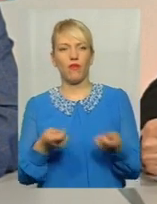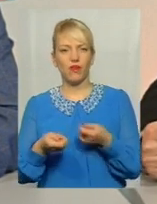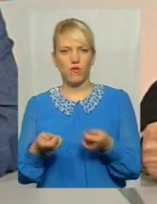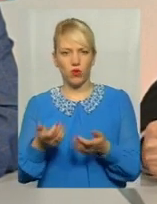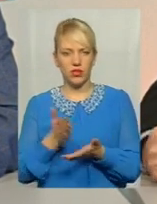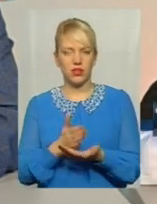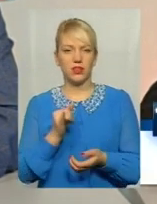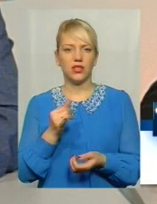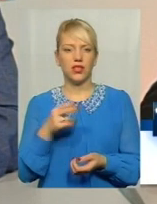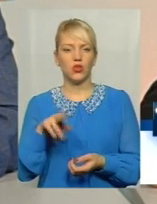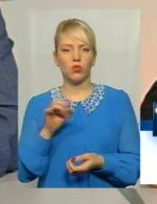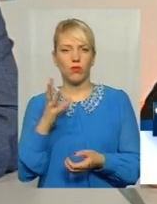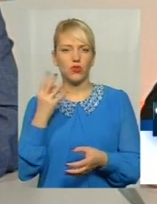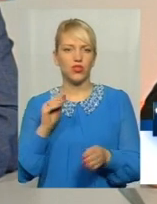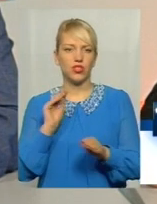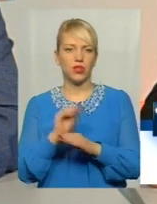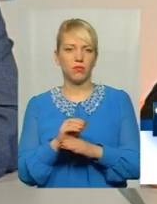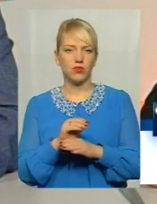того ж, ми в Дубово ще пустили